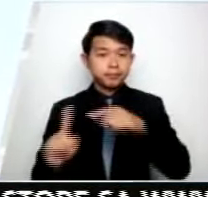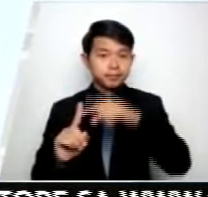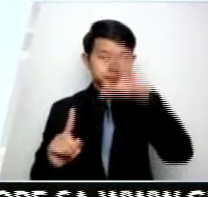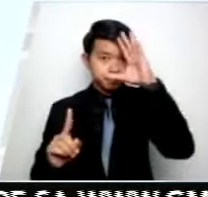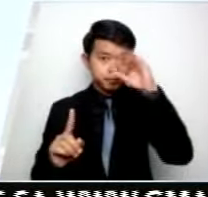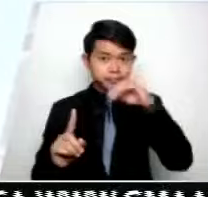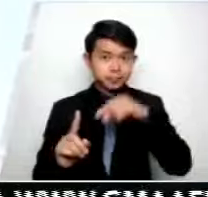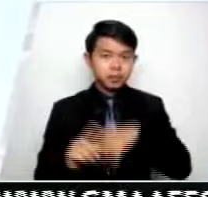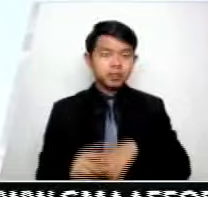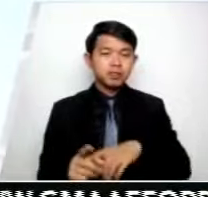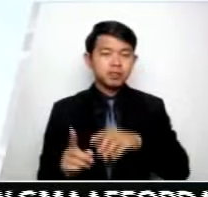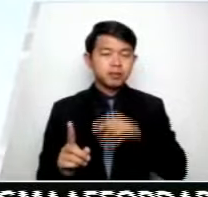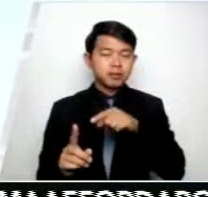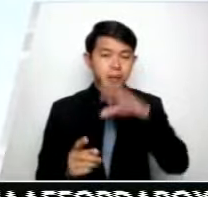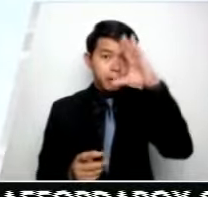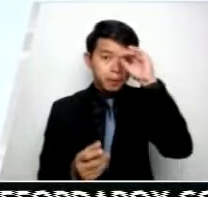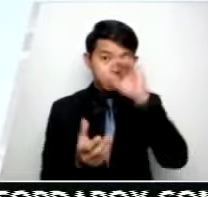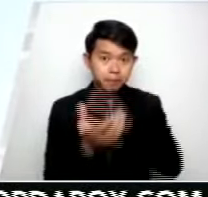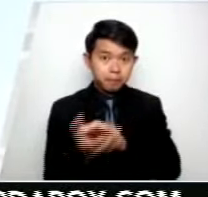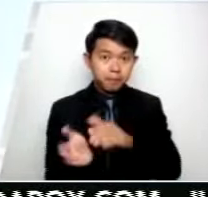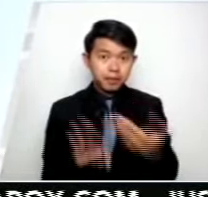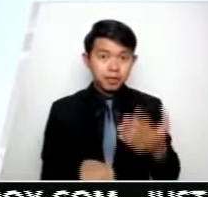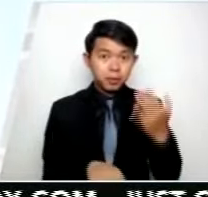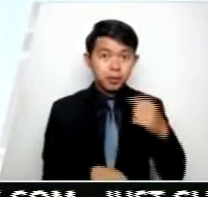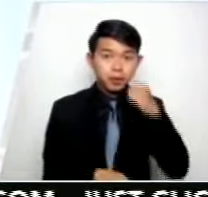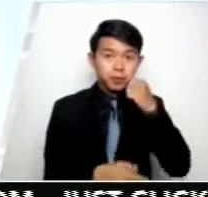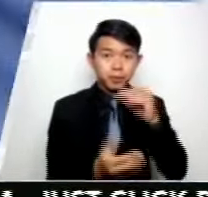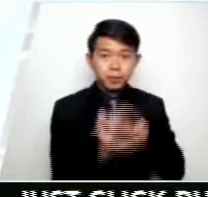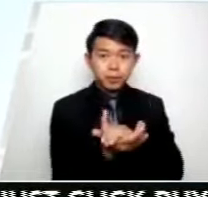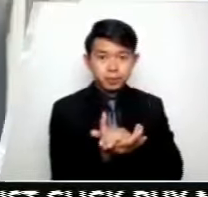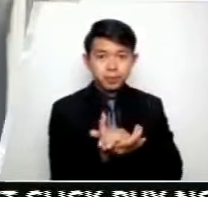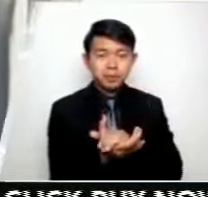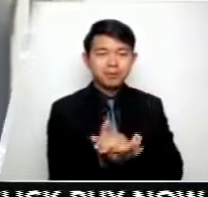sa ulo ng kanyang misis. May report si John Consulta.